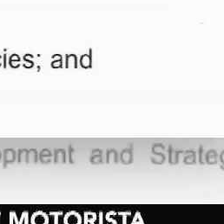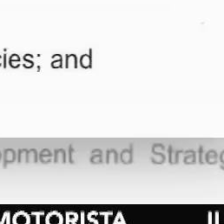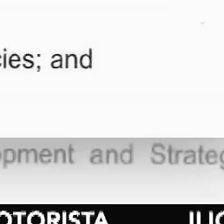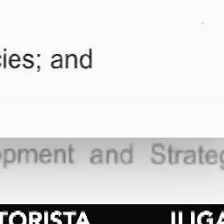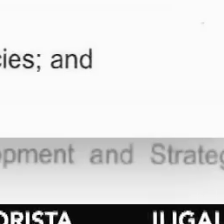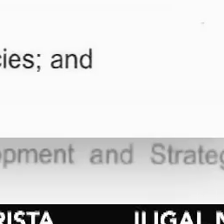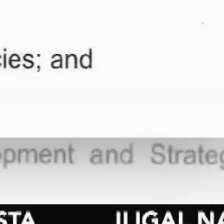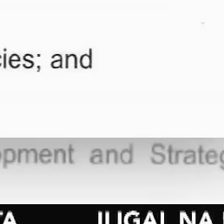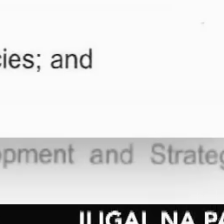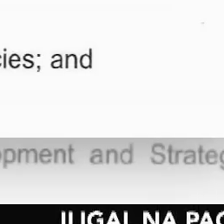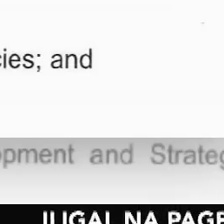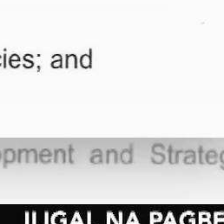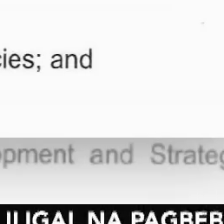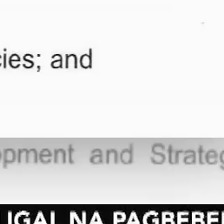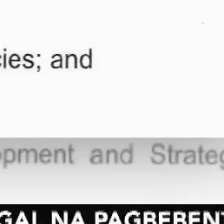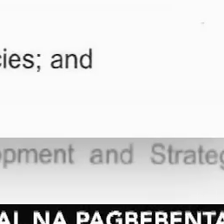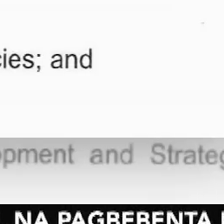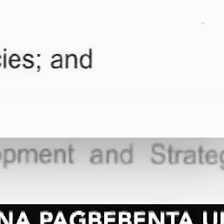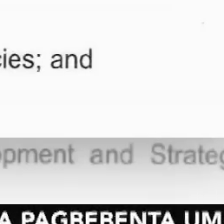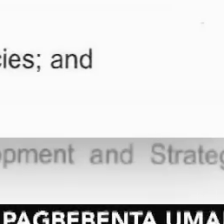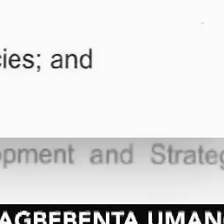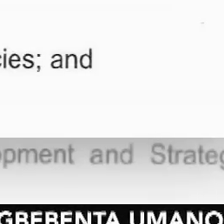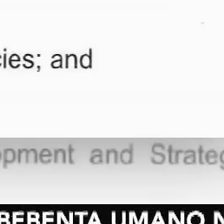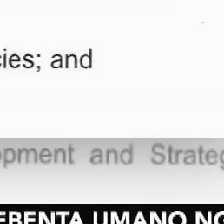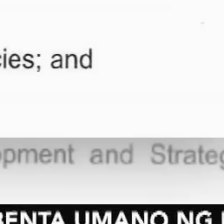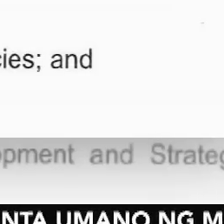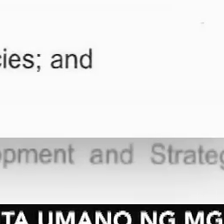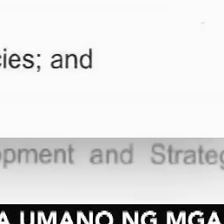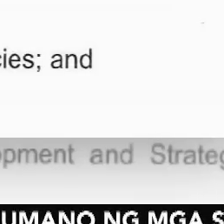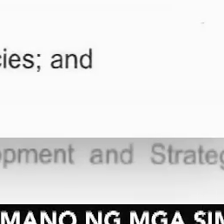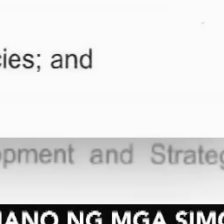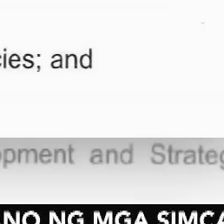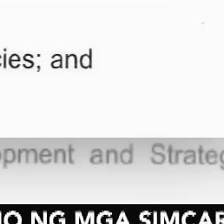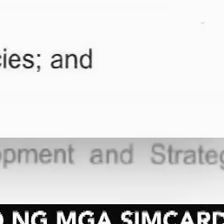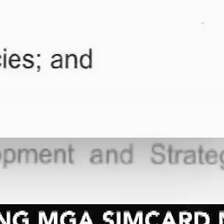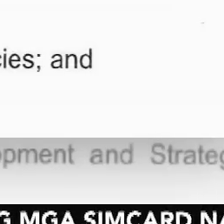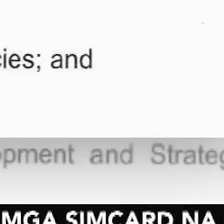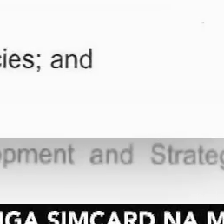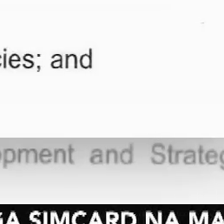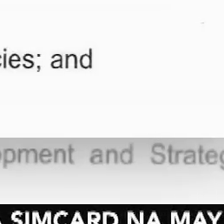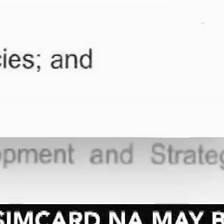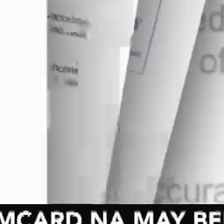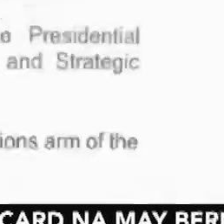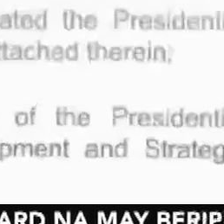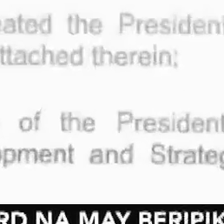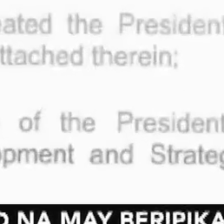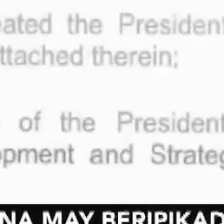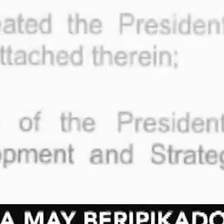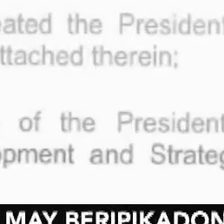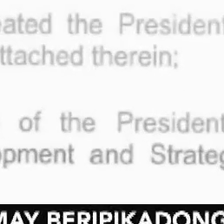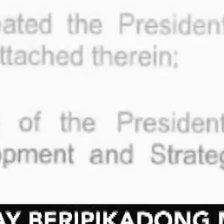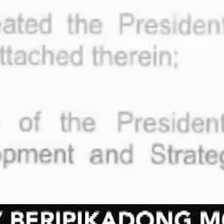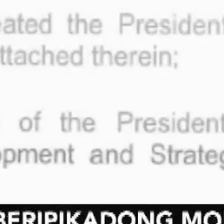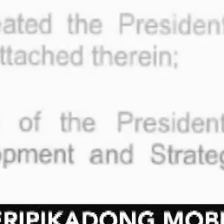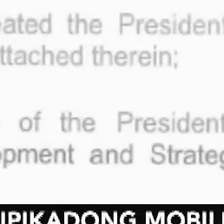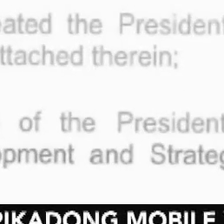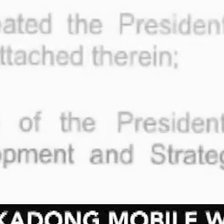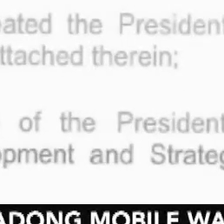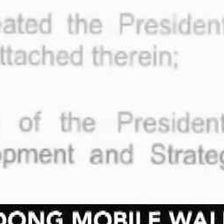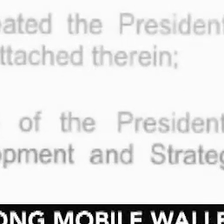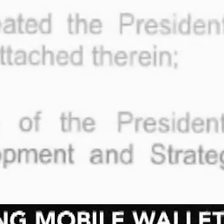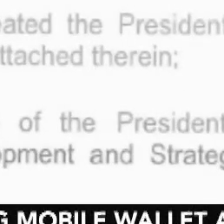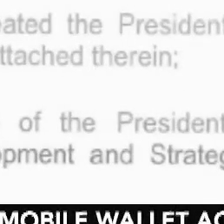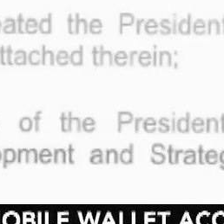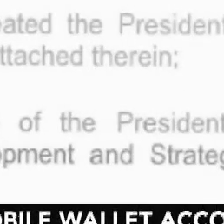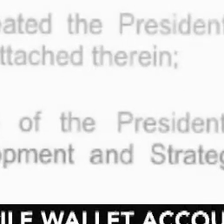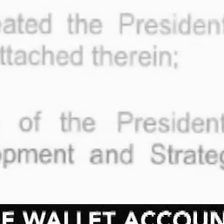Assistant Secretary sa 8 opisina sa ilalim nito na sasaklaw sa mga umiiral na unit ng PCOO. Pangunahing tungkulin ng Press Secretary ang